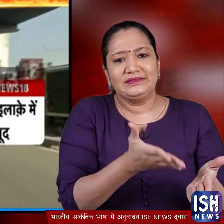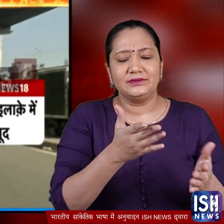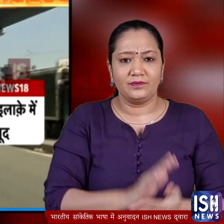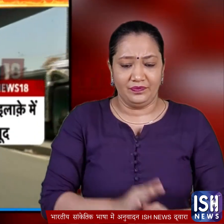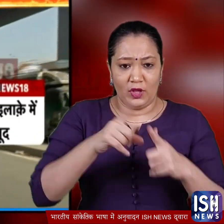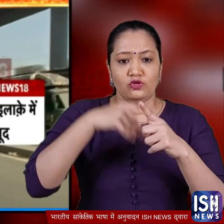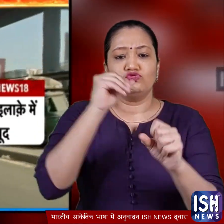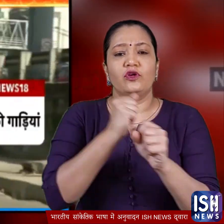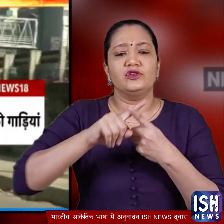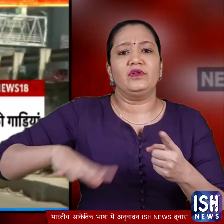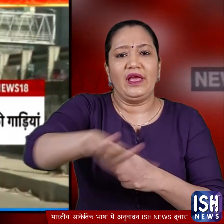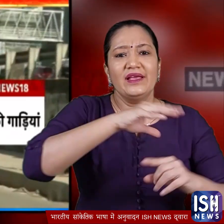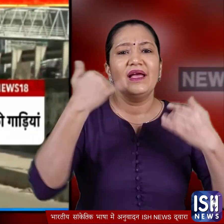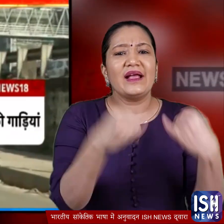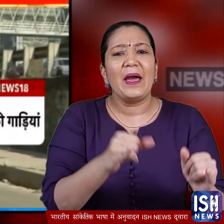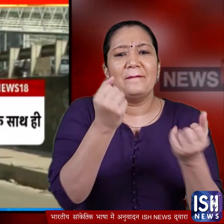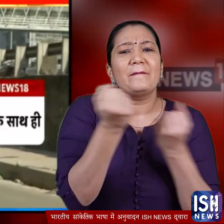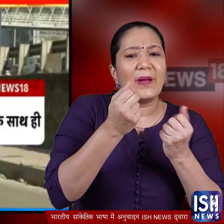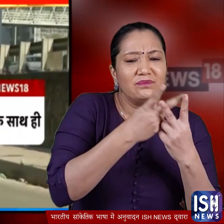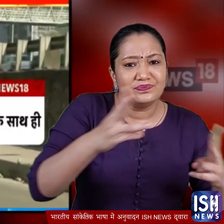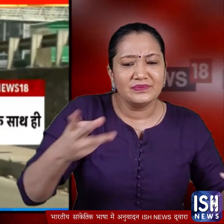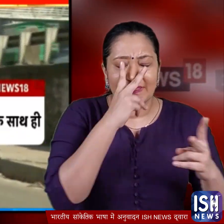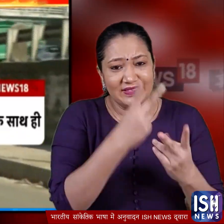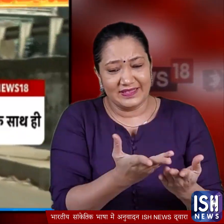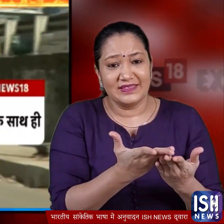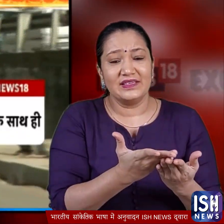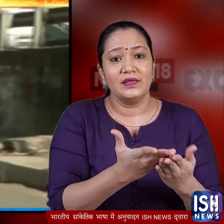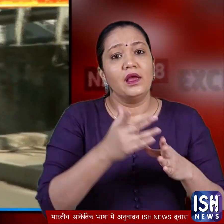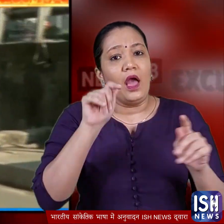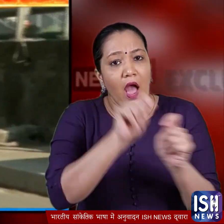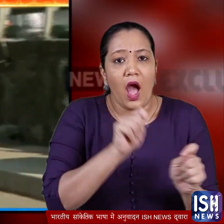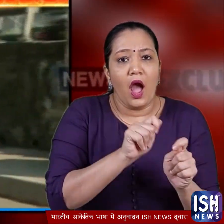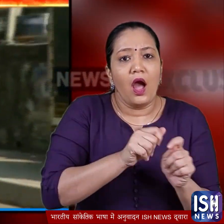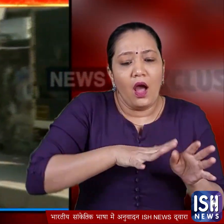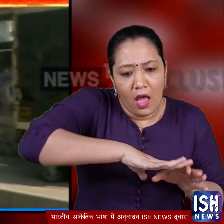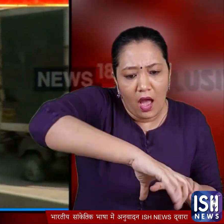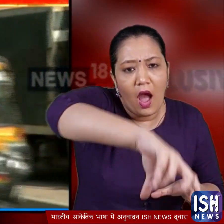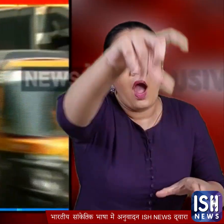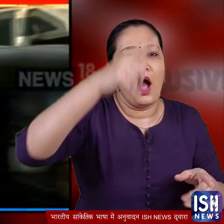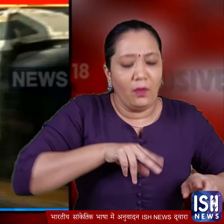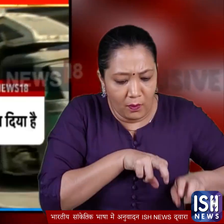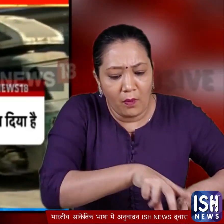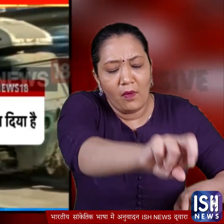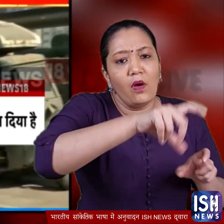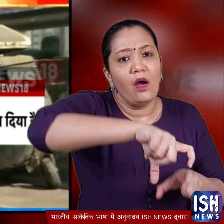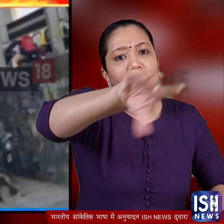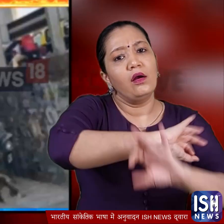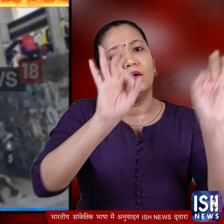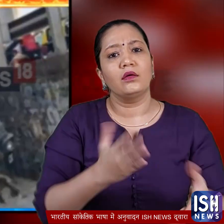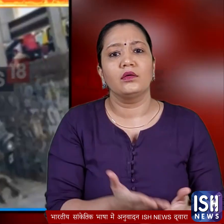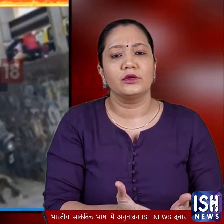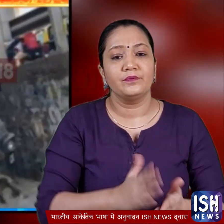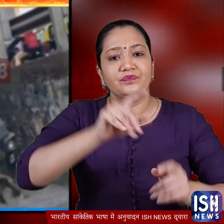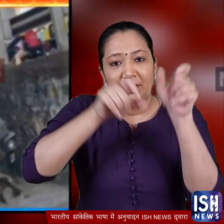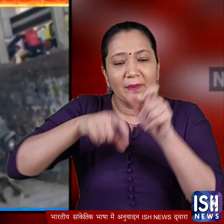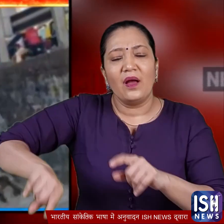जोगेश्वरी इलाके में मौजूद हैं। जो भंगार की गाड़ियां पड़ी है उनके साथ ही जो है वो पूरी फुटपाथ को उन्होंने बना दिया।